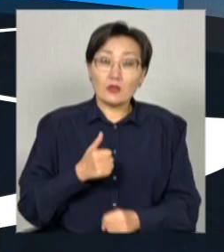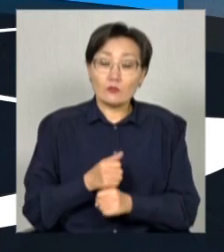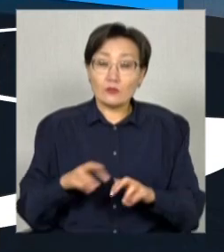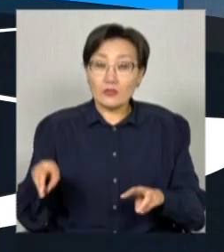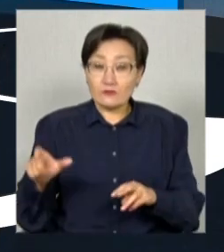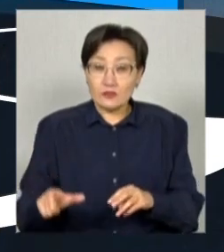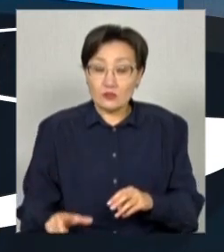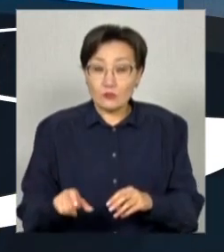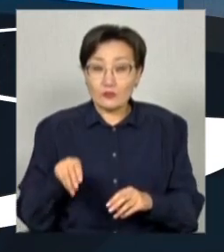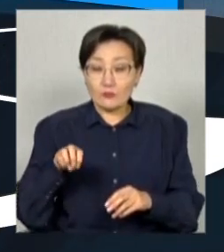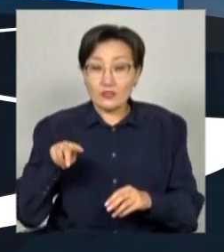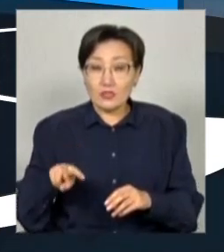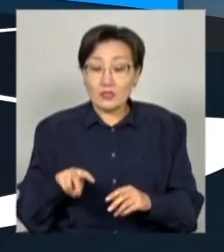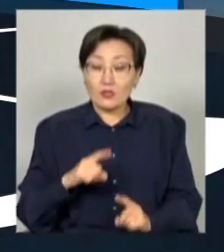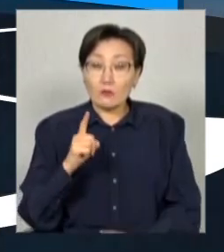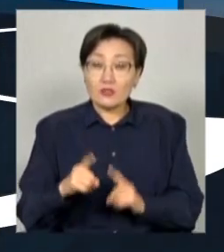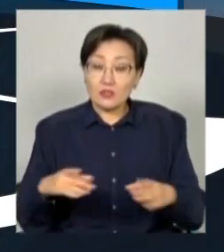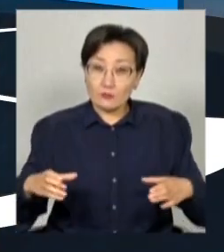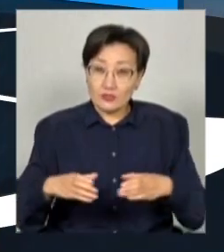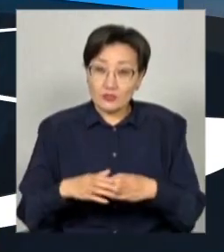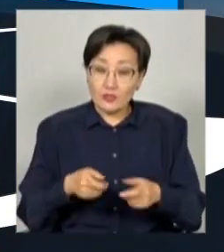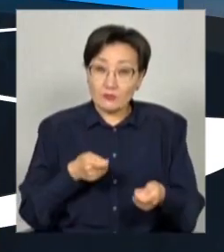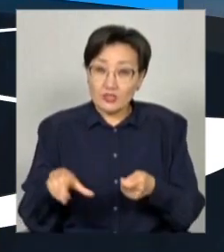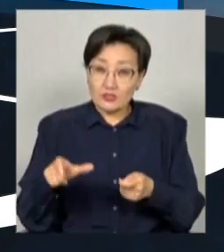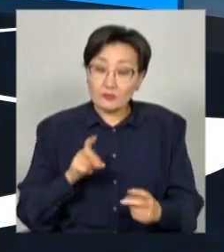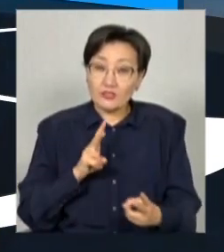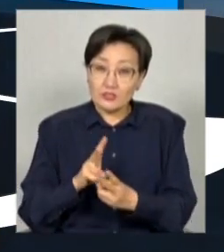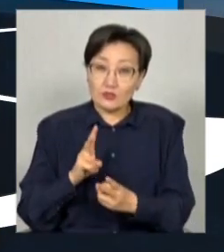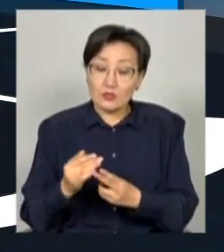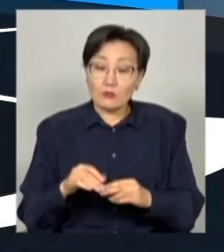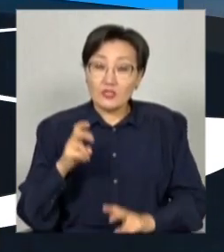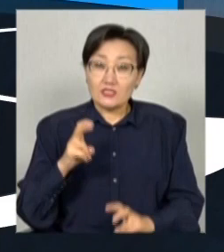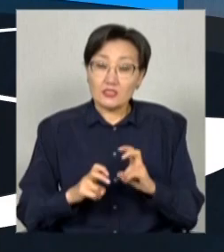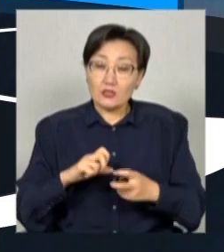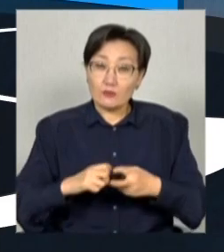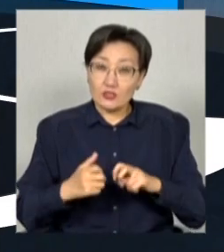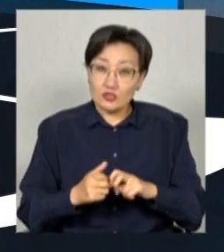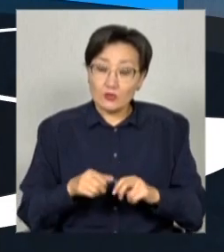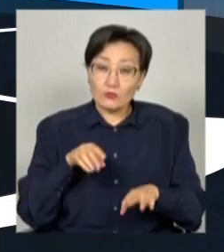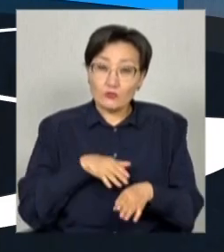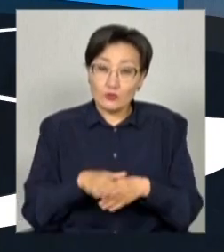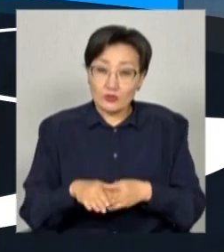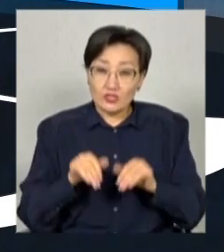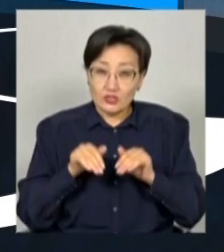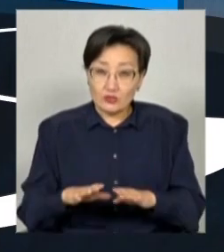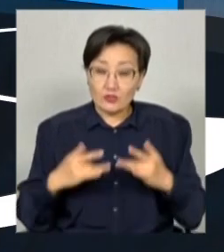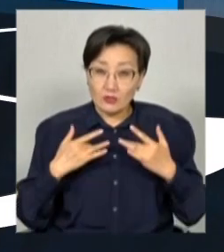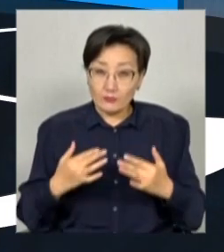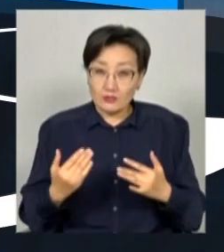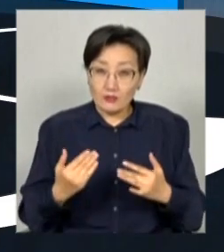Премьер-министр Алихан Смайылов ArcelorMittal Теміртау компаниясының басшыларымен кездесіп, кәсіпорындағы кемшіліктерді түбегейлі шешуді талап